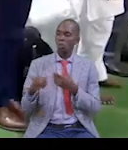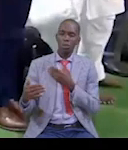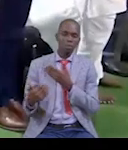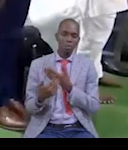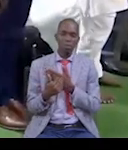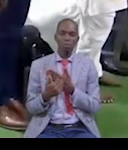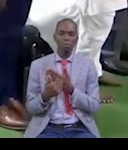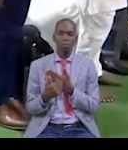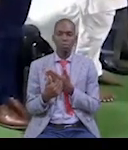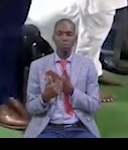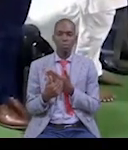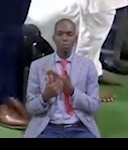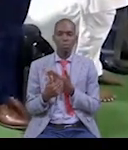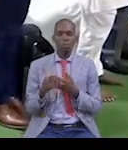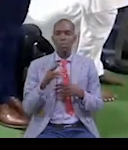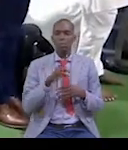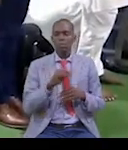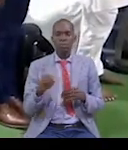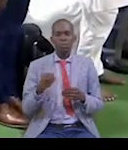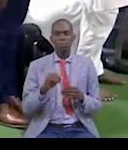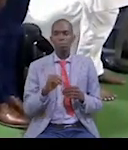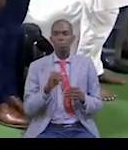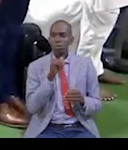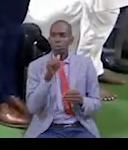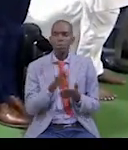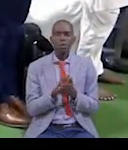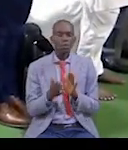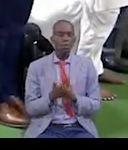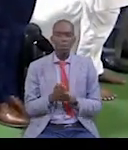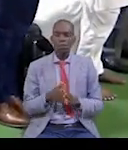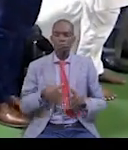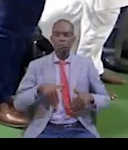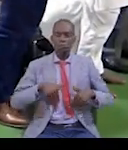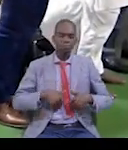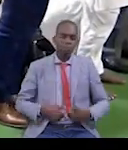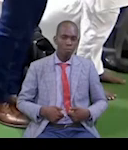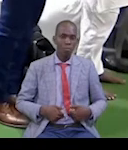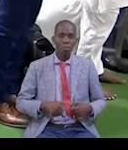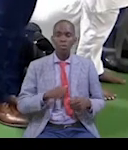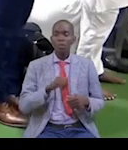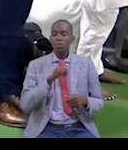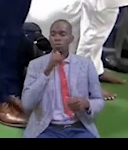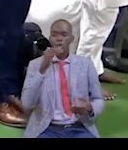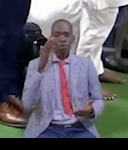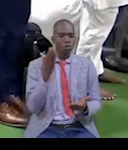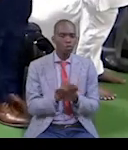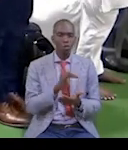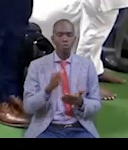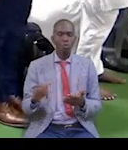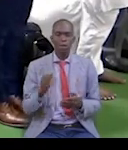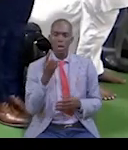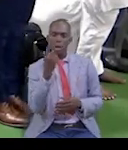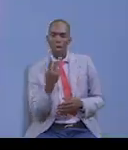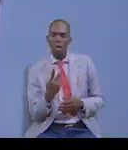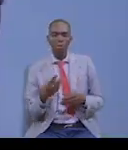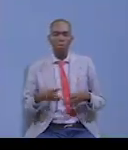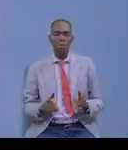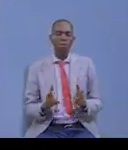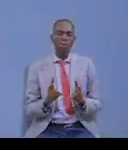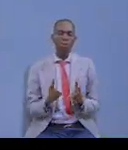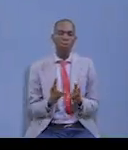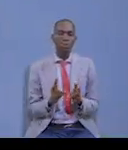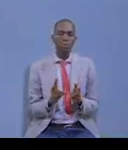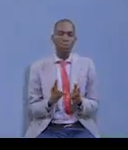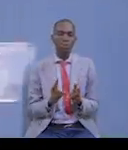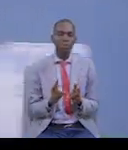వెనక్కి వెళ్ళడం లేదు. No getting tired. అలసిపోవడం లేదు. No stopping by the middle of the way. దారి మధ్యలో